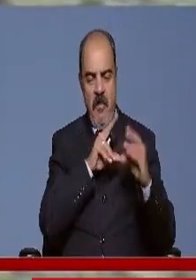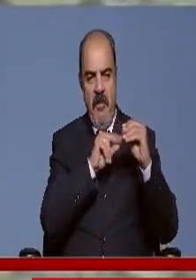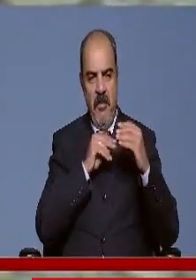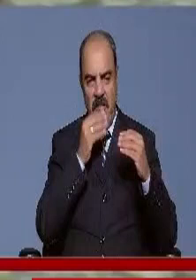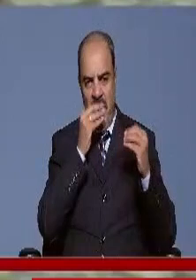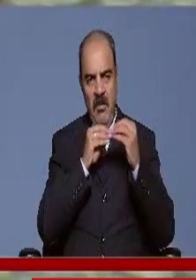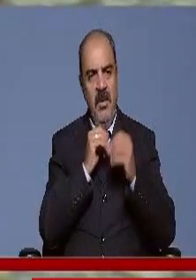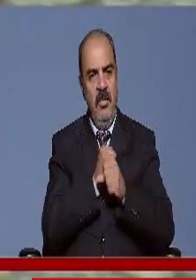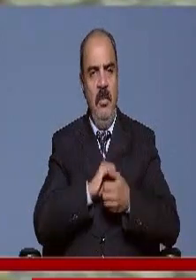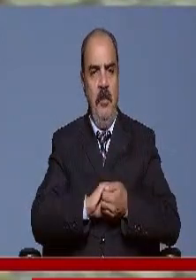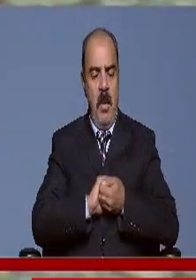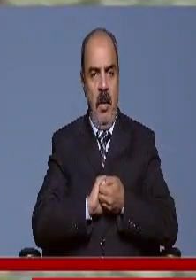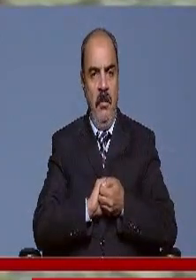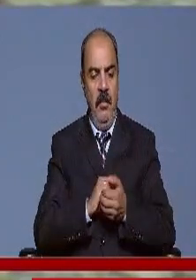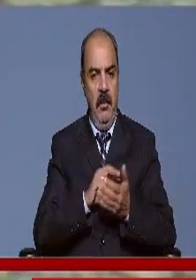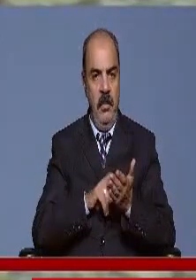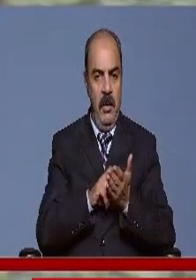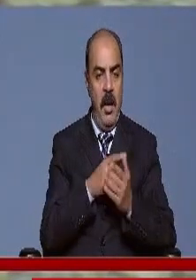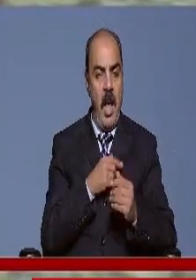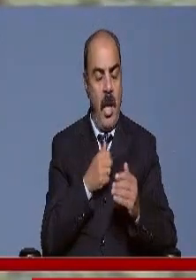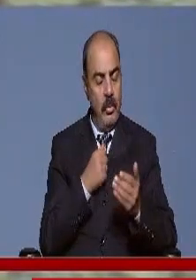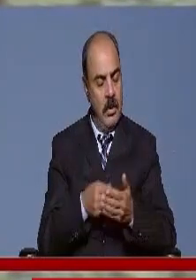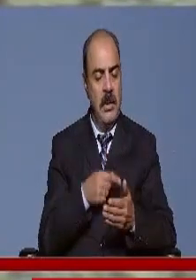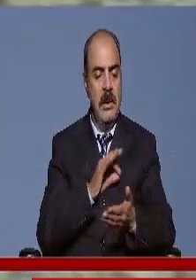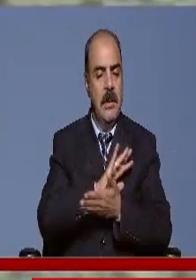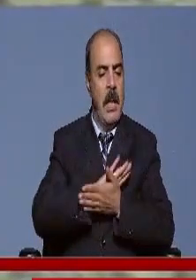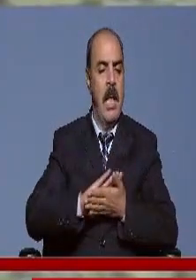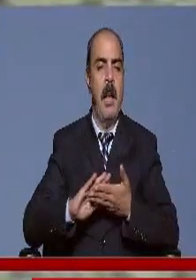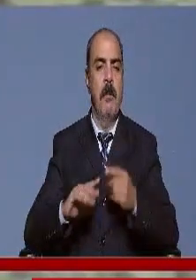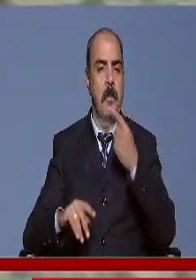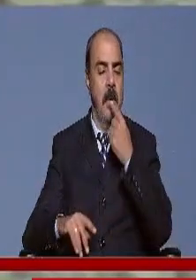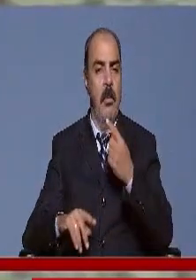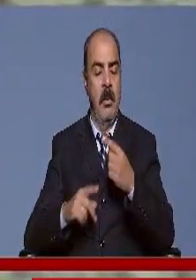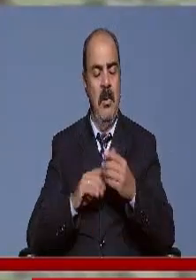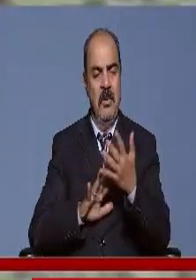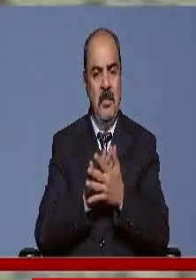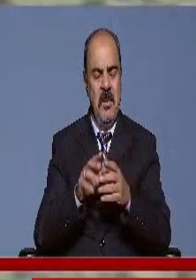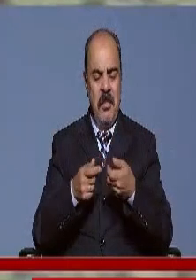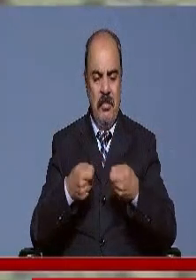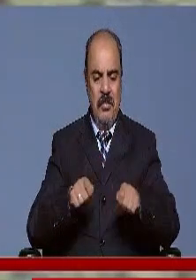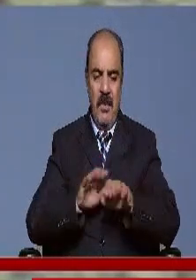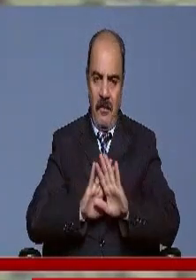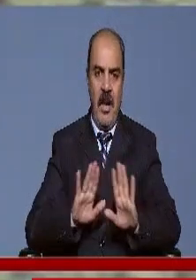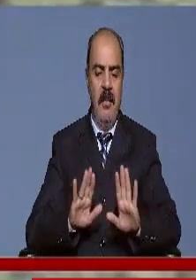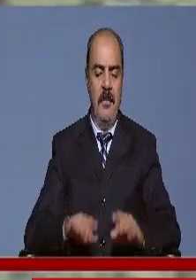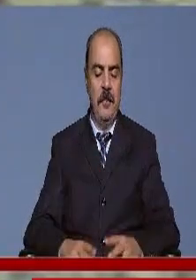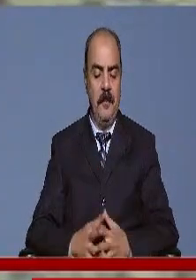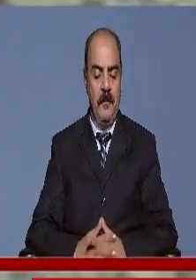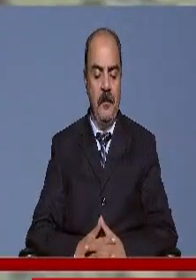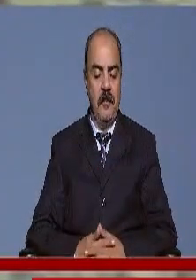العمل سويا من اجل تحقيق السلام ونزع فتيل هذه الازمه اللي